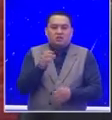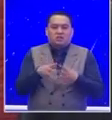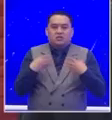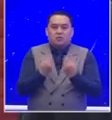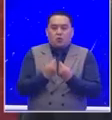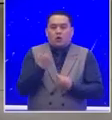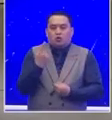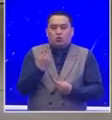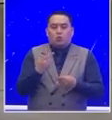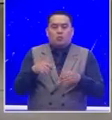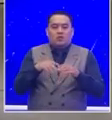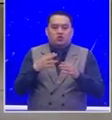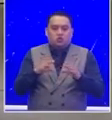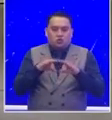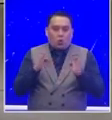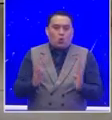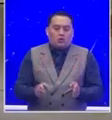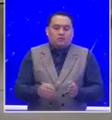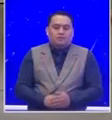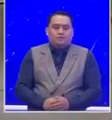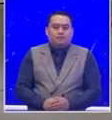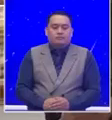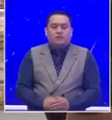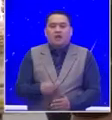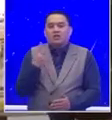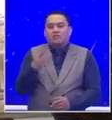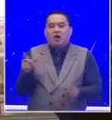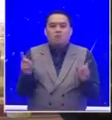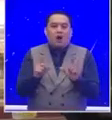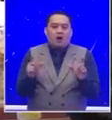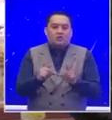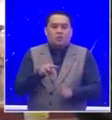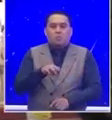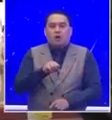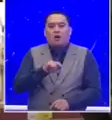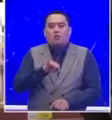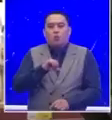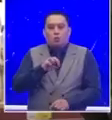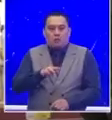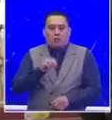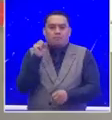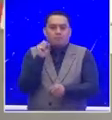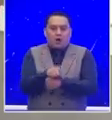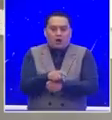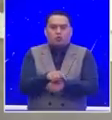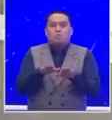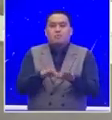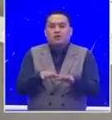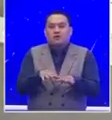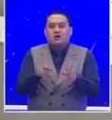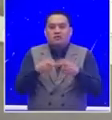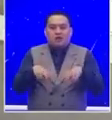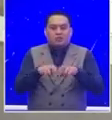мешку продаем. Отметим, на сегодня в Талдыкургане имеется 2 магазина торговой сети «Магнум». Амандык Баталов поручил местным властям